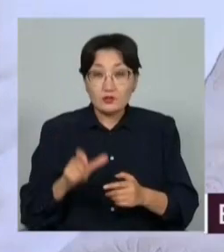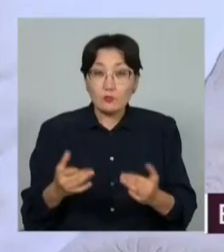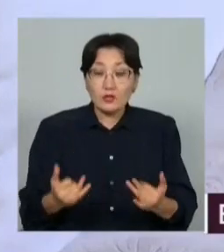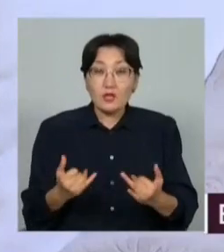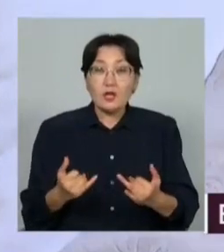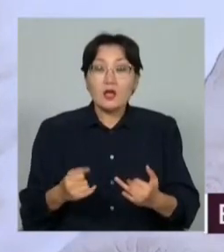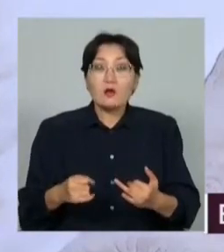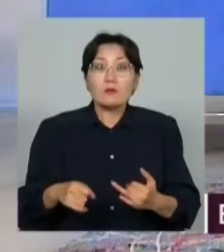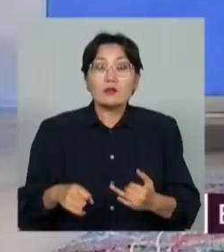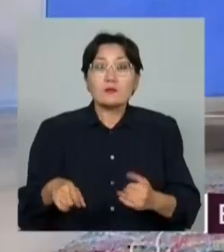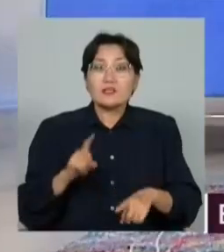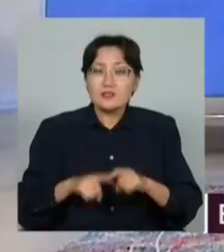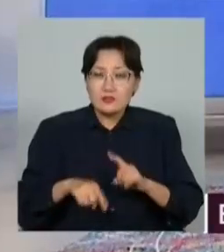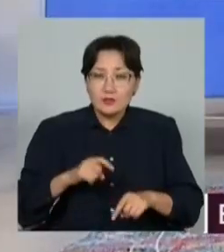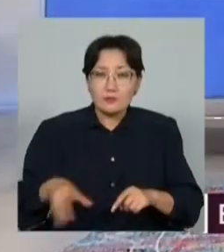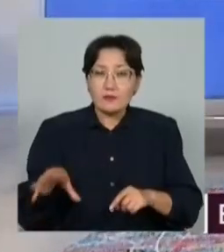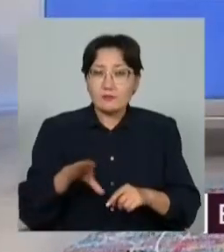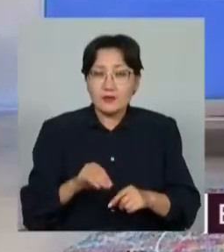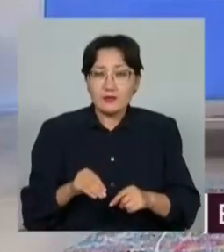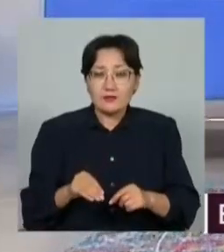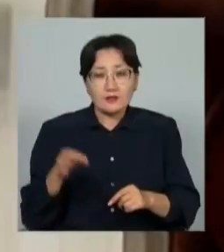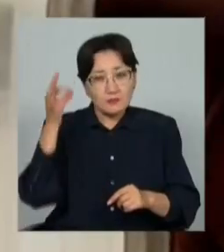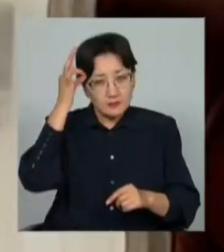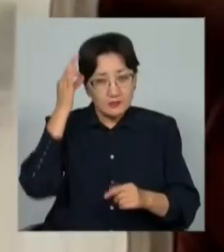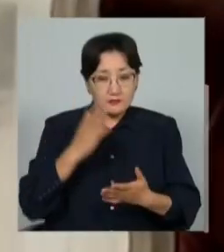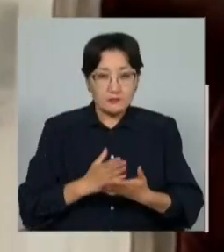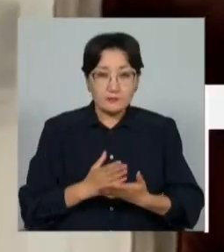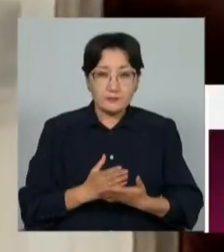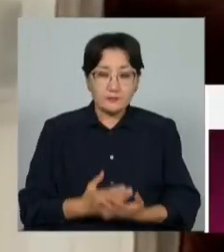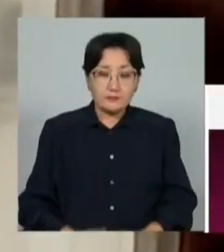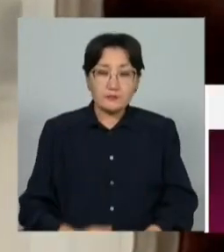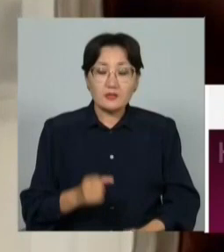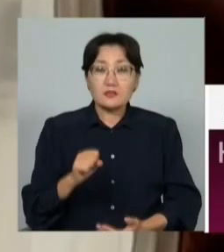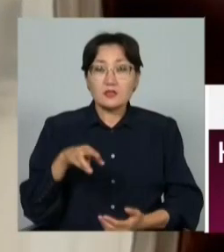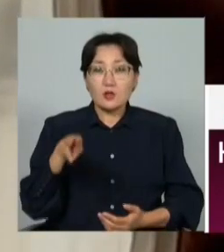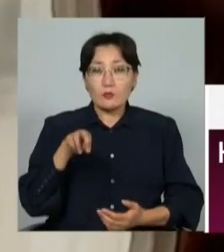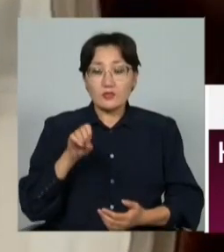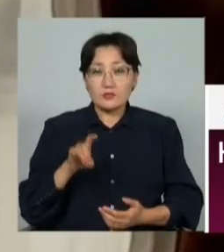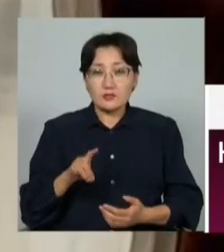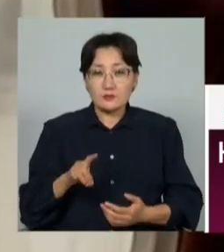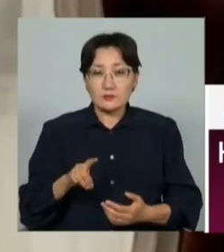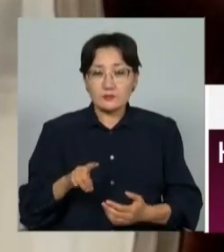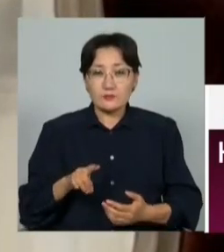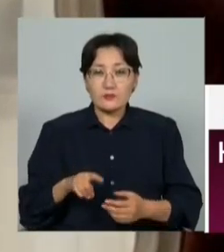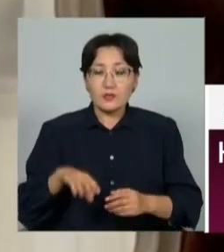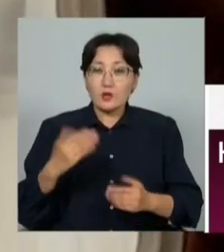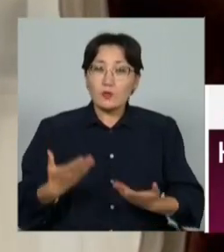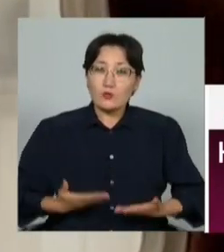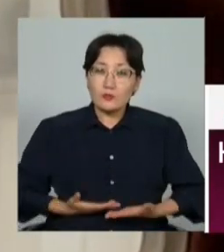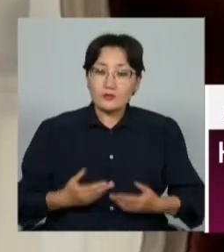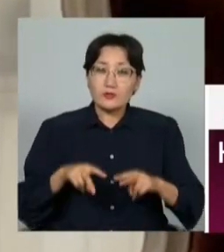бүгін аға бауыр жақындары аса қимастықпен еске алды. Сатыбалдының өнер мен әдебиеті орны